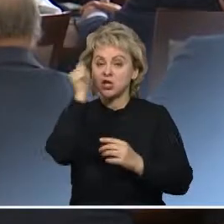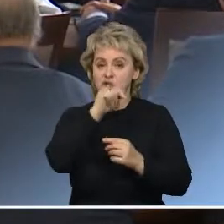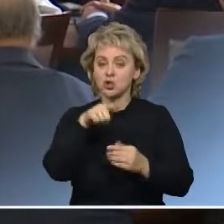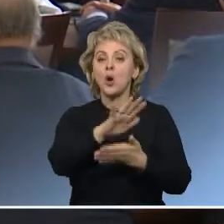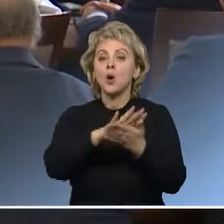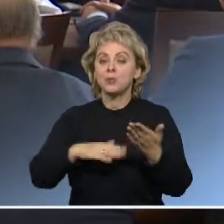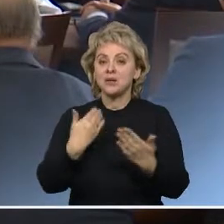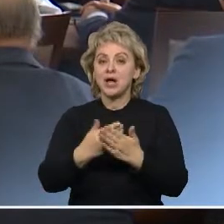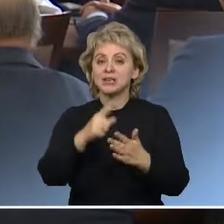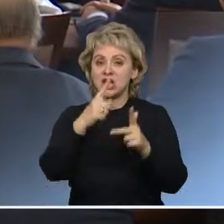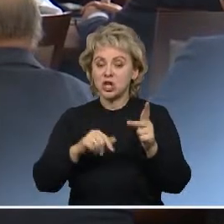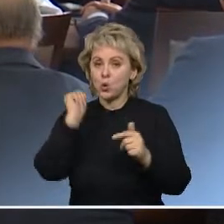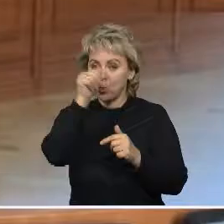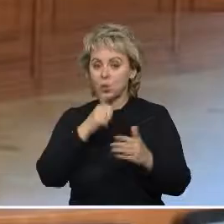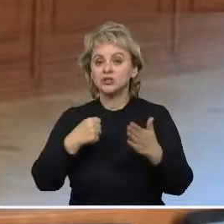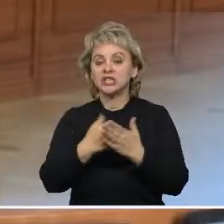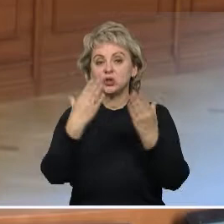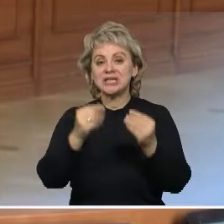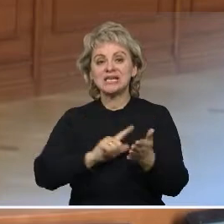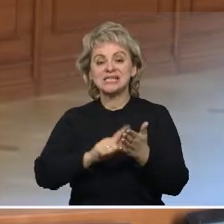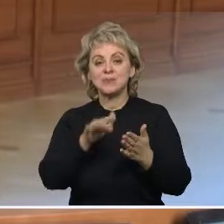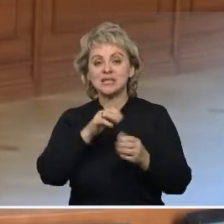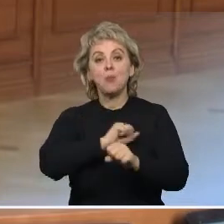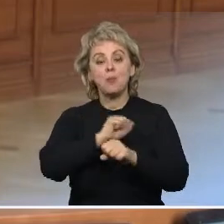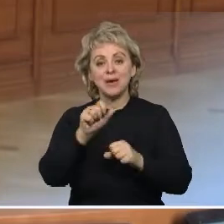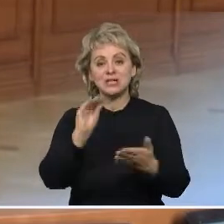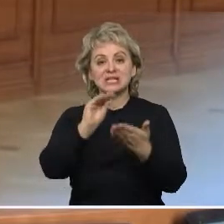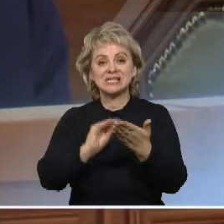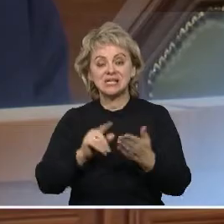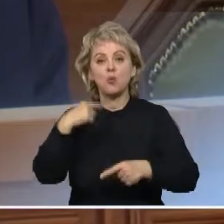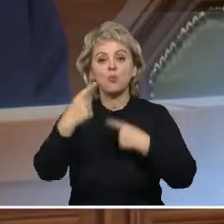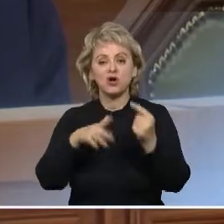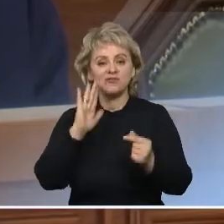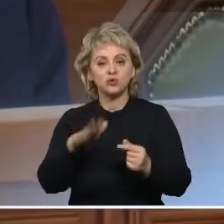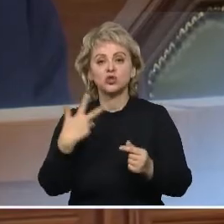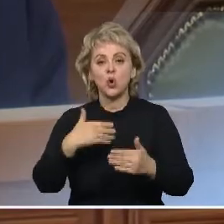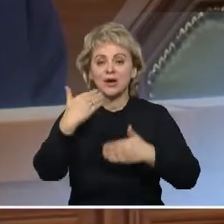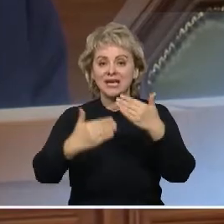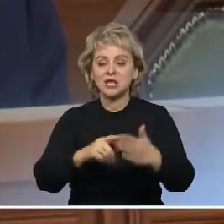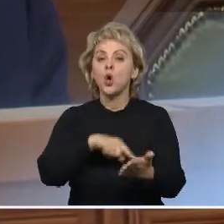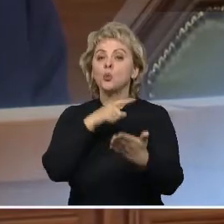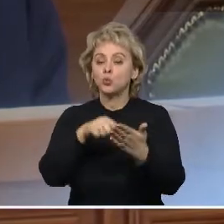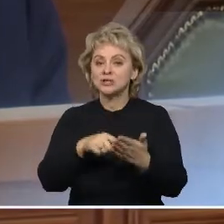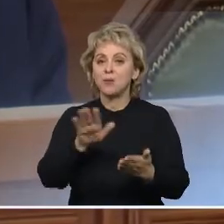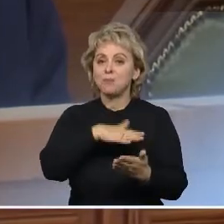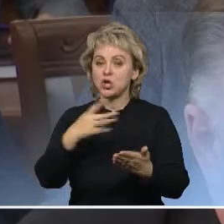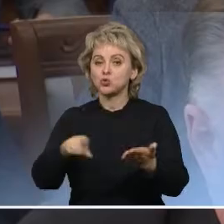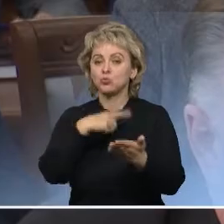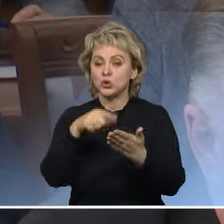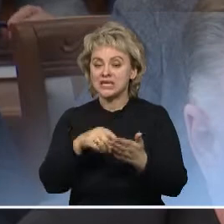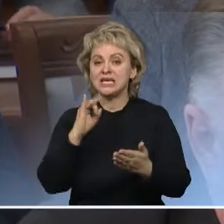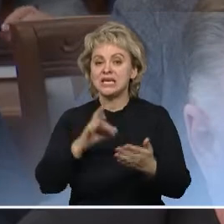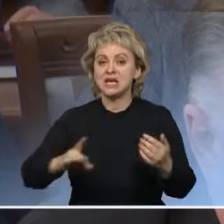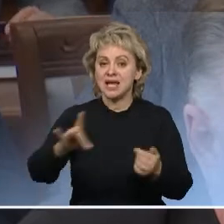и продлится почти 1,5 года, до дня 70-летия Победы. Состоять марафон будет из 3 этапов – муниципального, межмуниципального